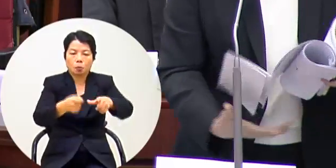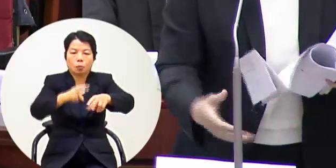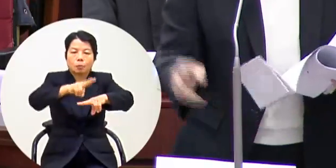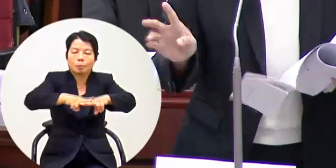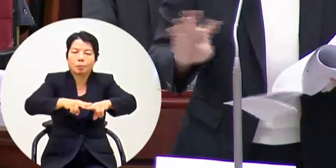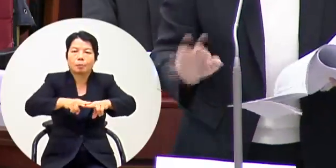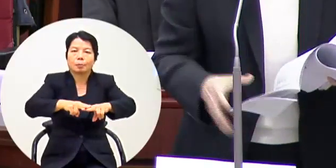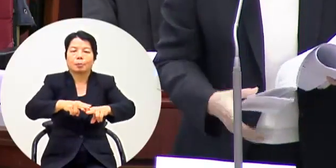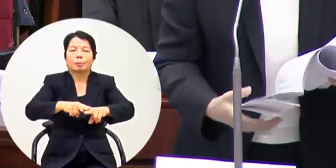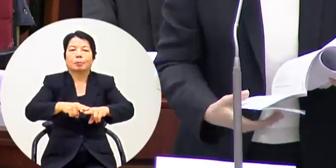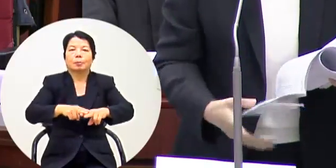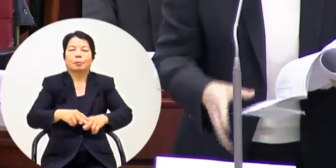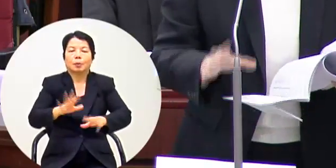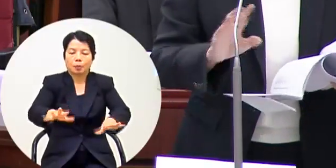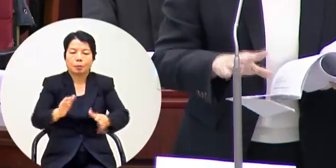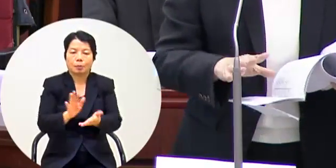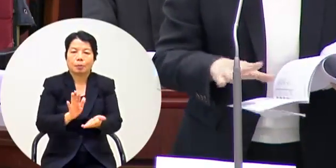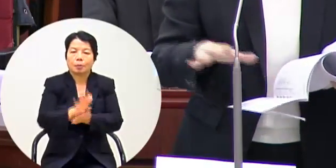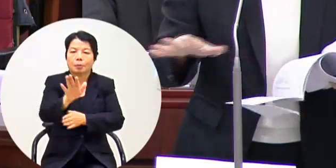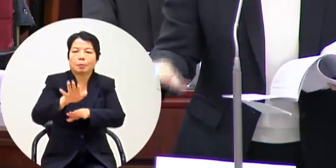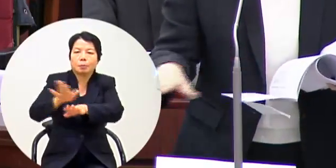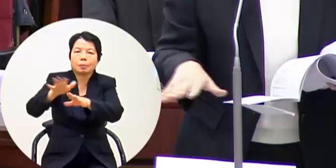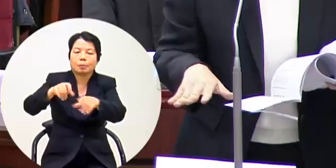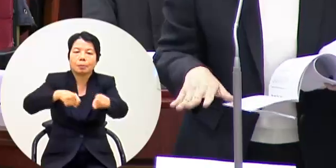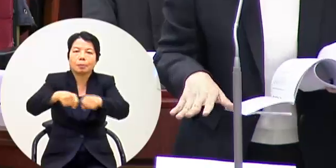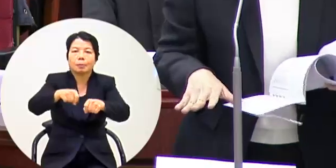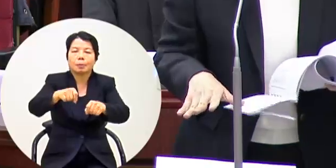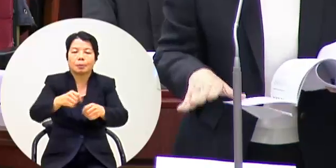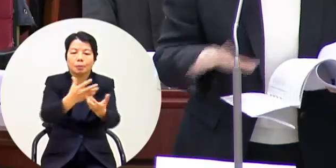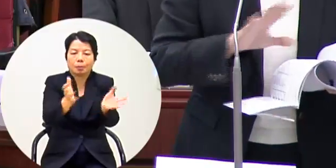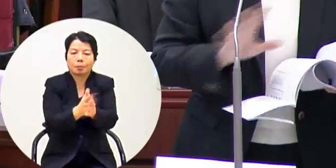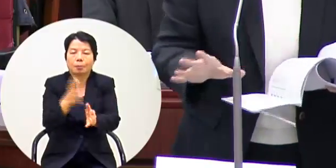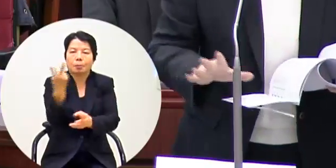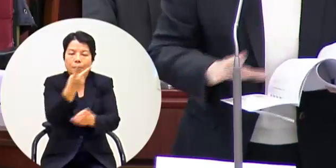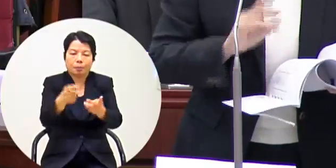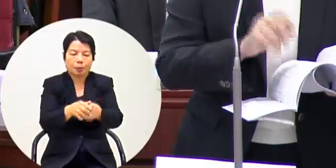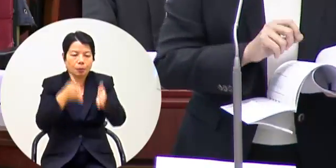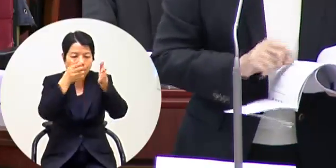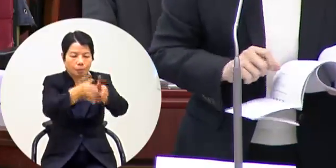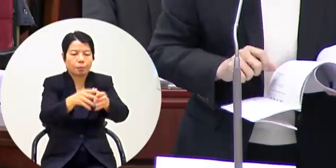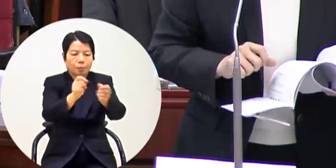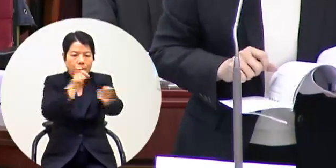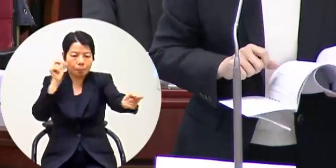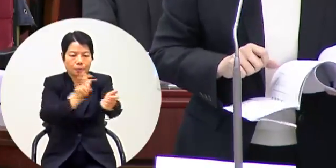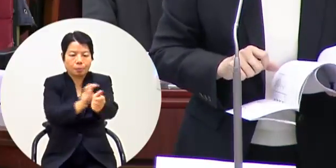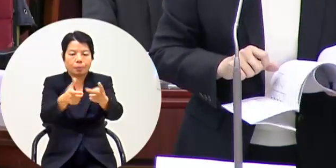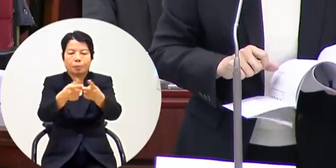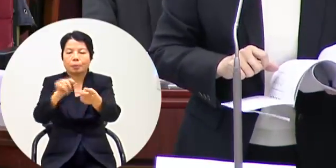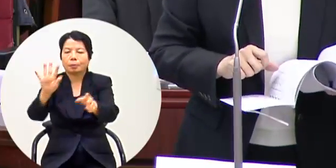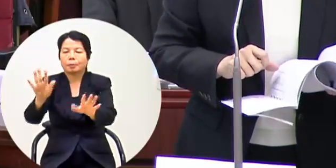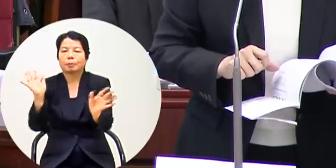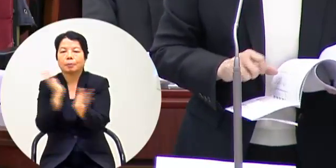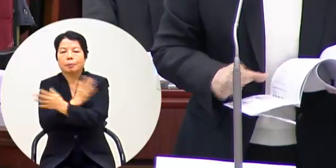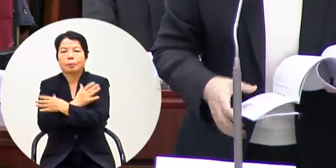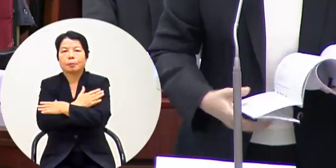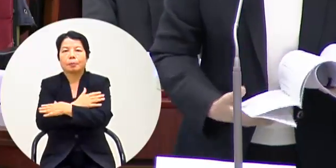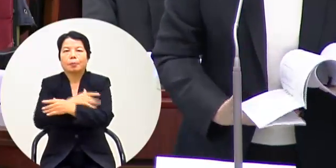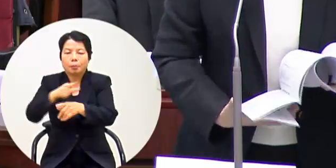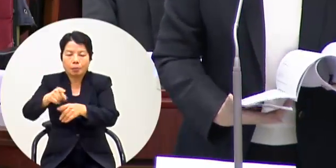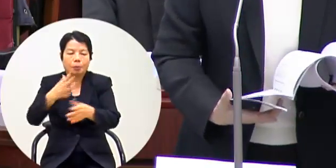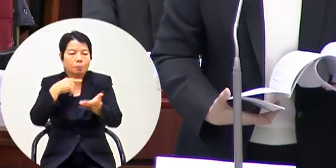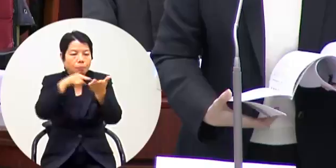里面它有两个部分，一个是针对长照的，一个是针对育儿的，这两块我们都有去跟中央争取，所以这两